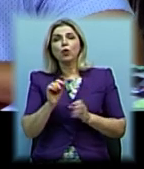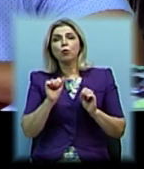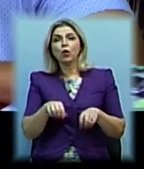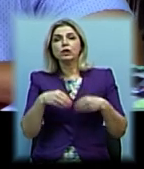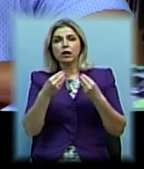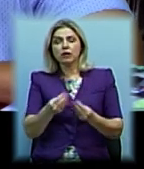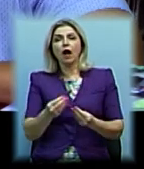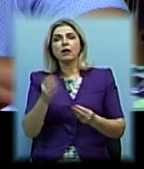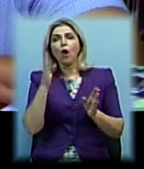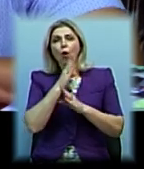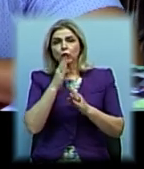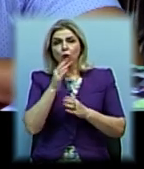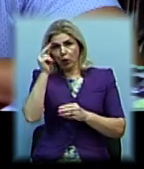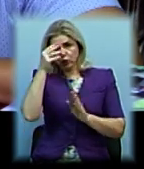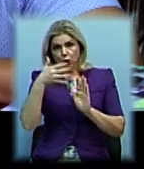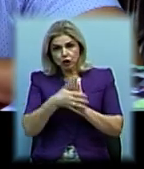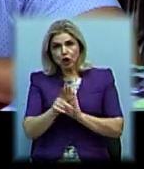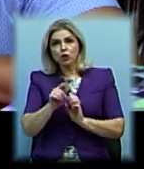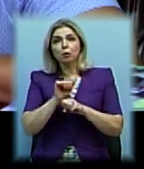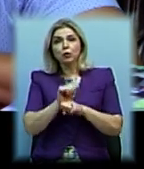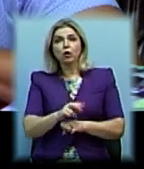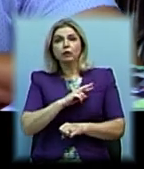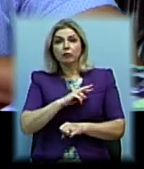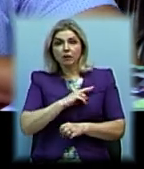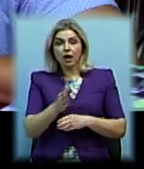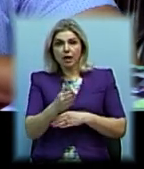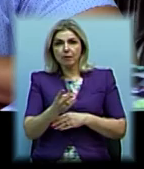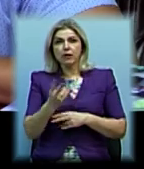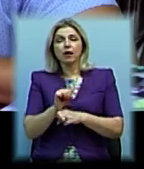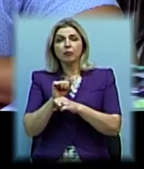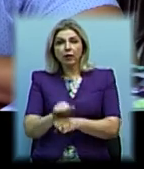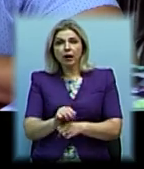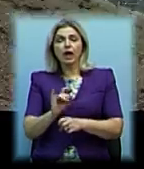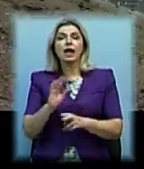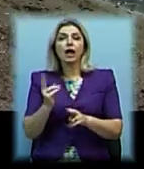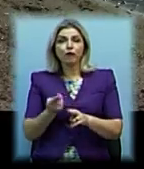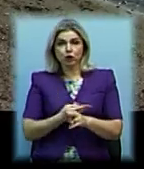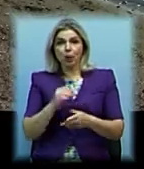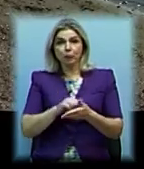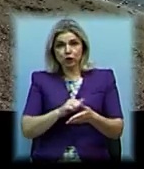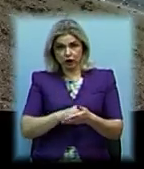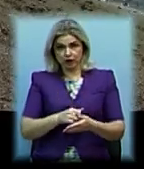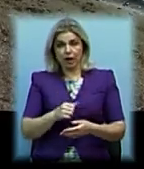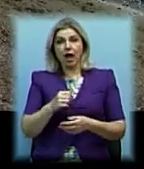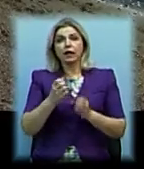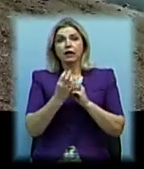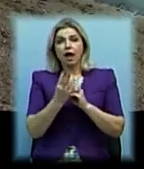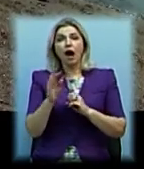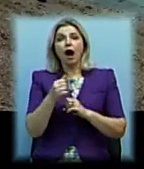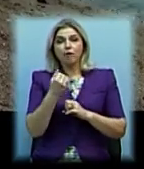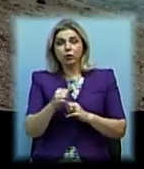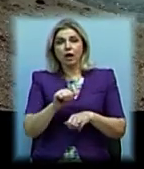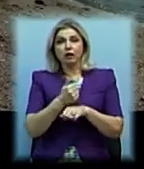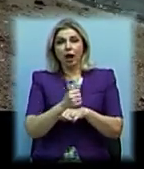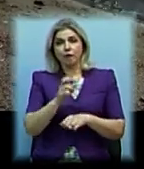екологічні дослідження. А щоб зупинити мор, необхідно встановити чинник забруднення і ліквідувати його. Нагадаємо, 13 серпня до Головного